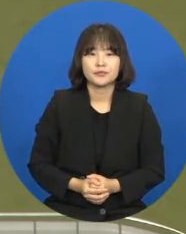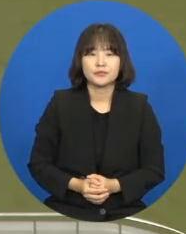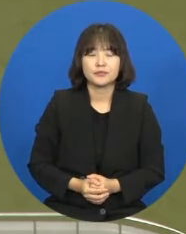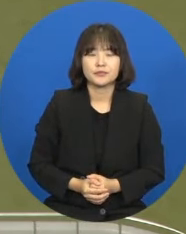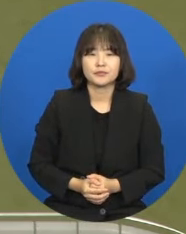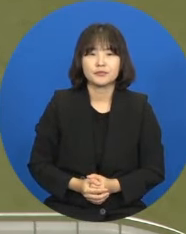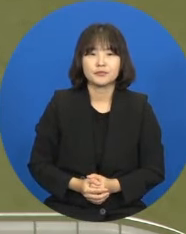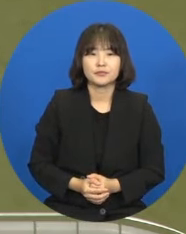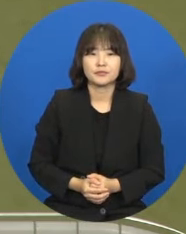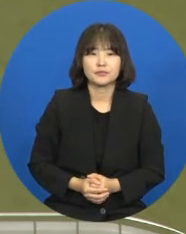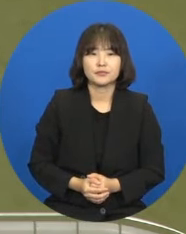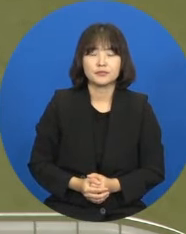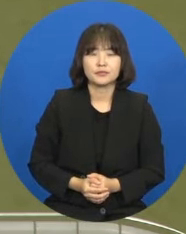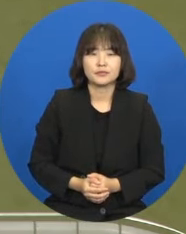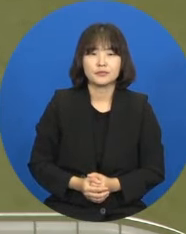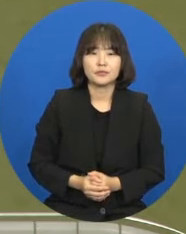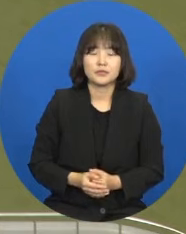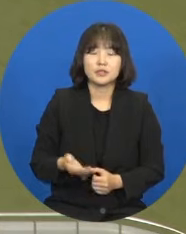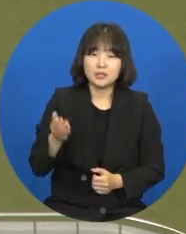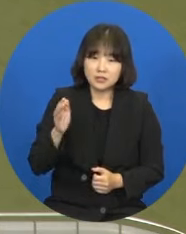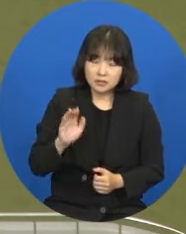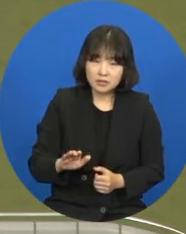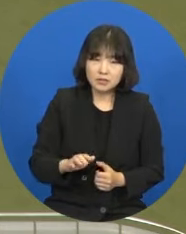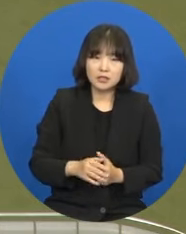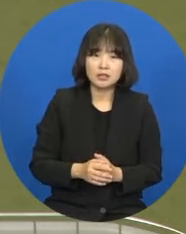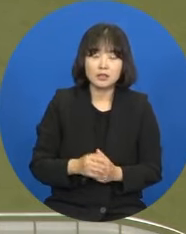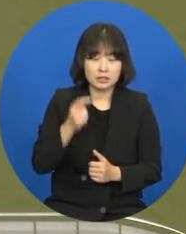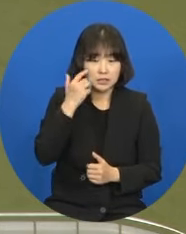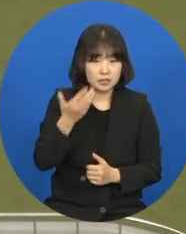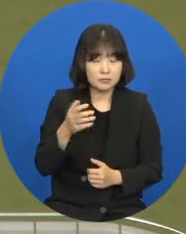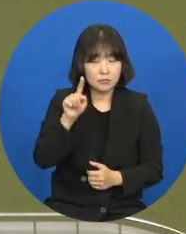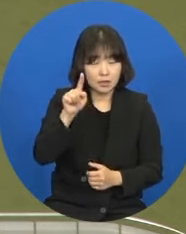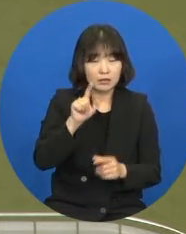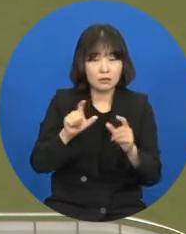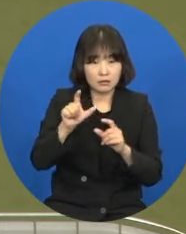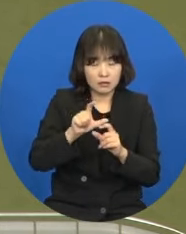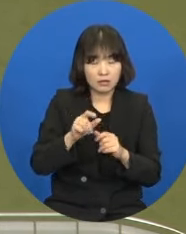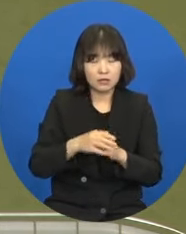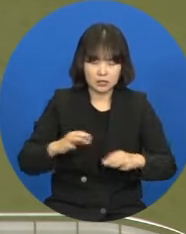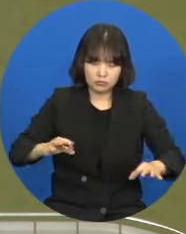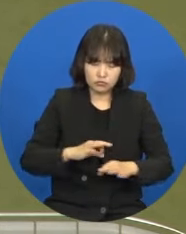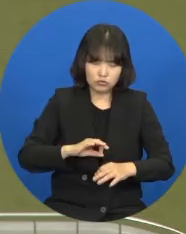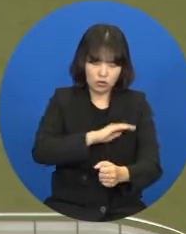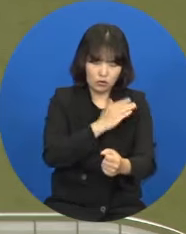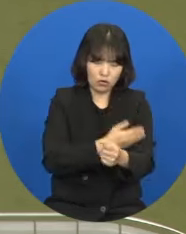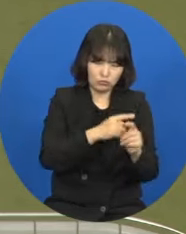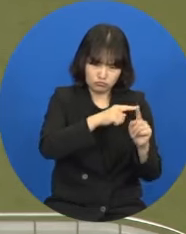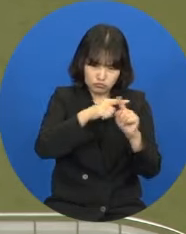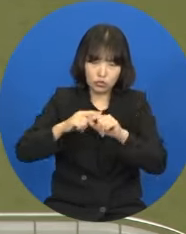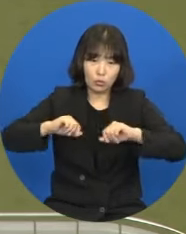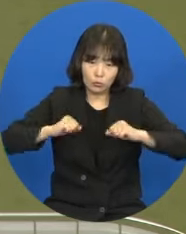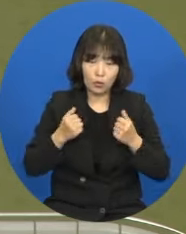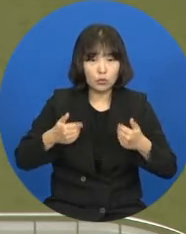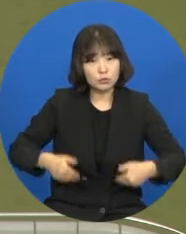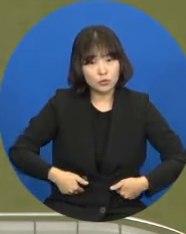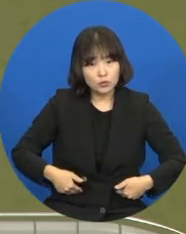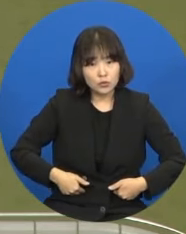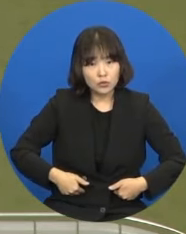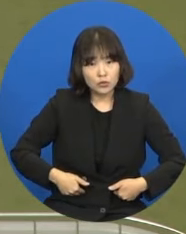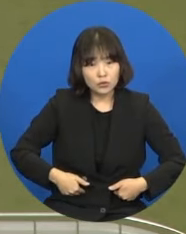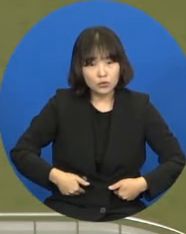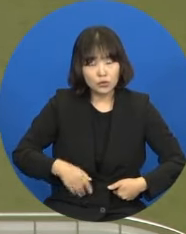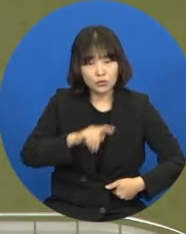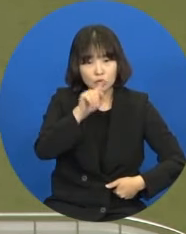근데 심각한 질문이 하나 더 있어요 그러면 이런 사과 같은 불의한 권위에 무조건 복종해야 됩니까 여러분